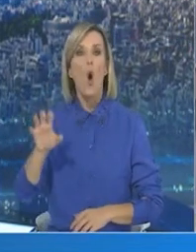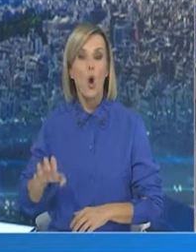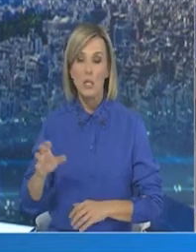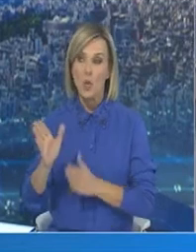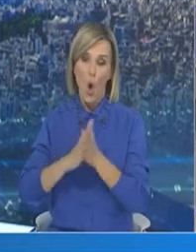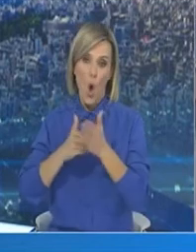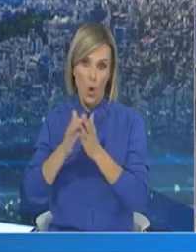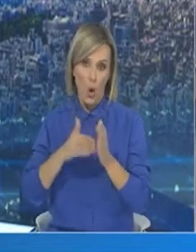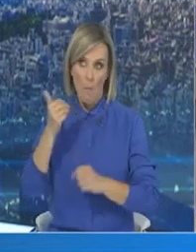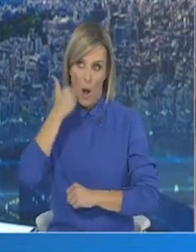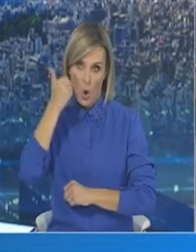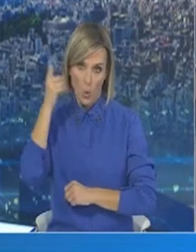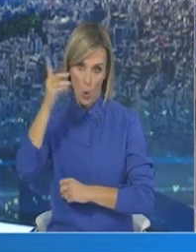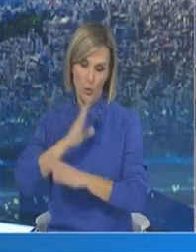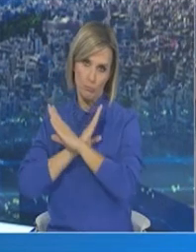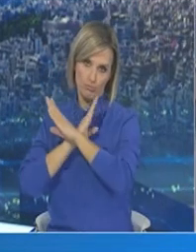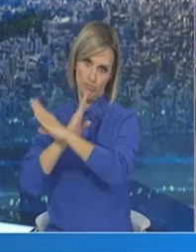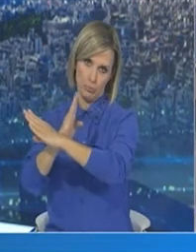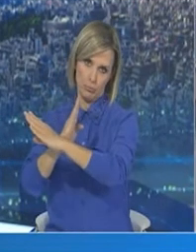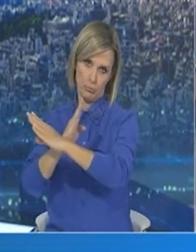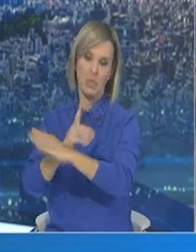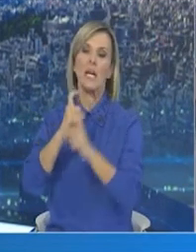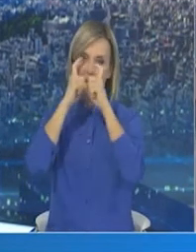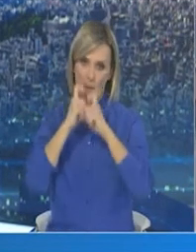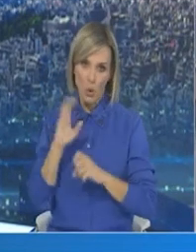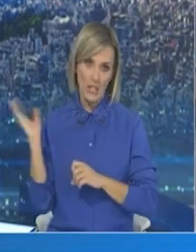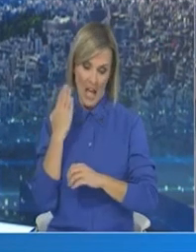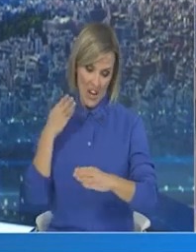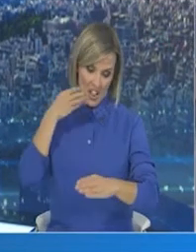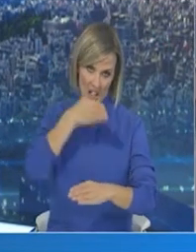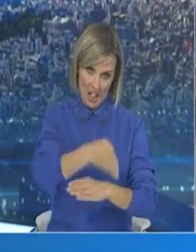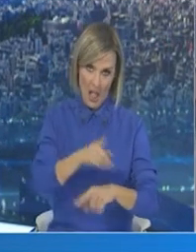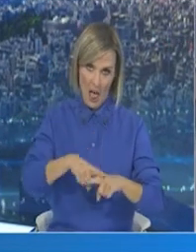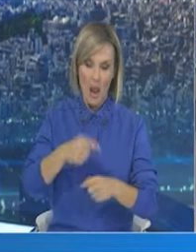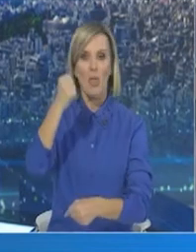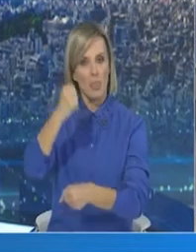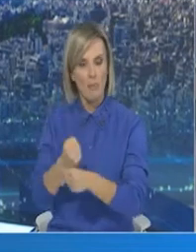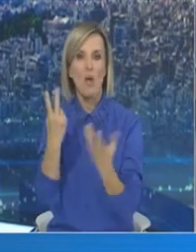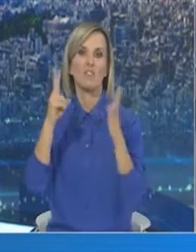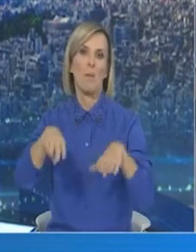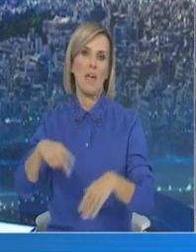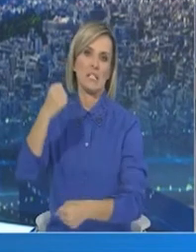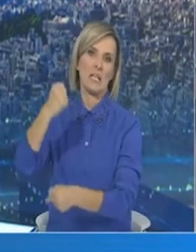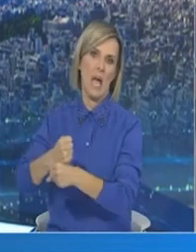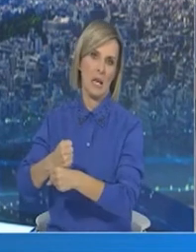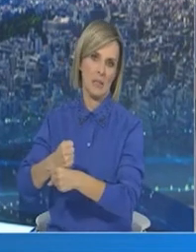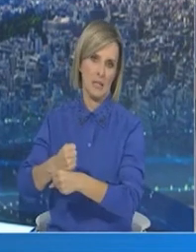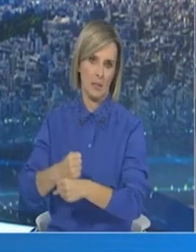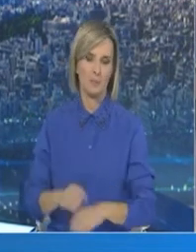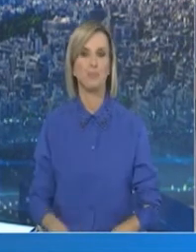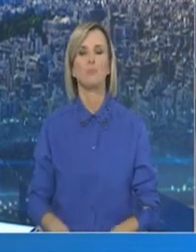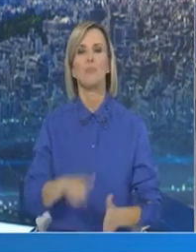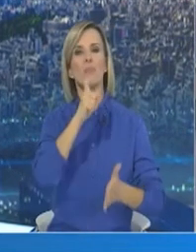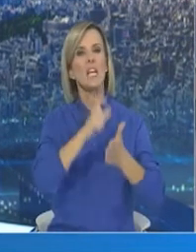και για τις οποίες συνεχίζει να ισχύει η πρόβλεψη για καραντίνα 7 ημερών. Η ανεμβολία στις εργαζόμενοι σε τομείς του τουρισμού,